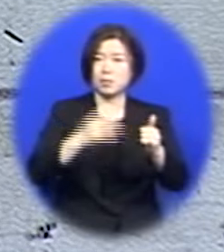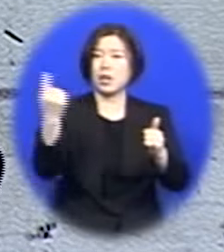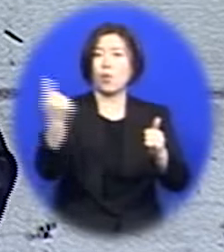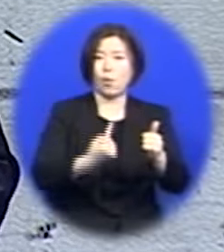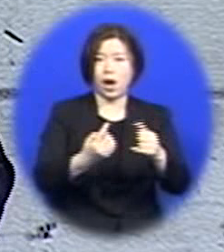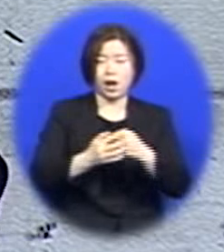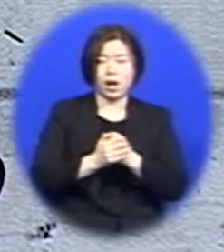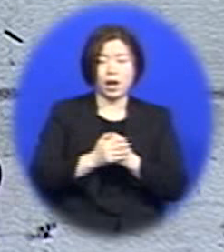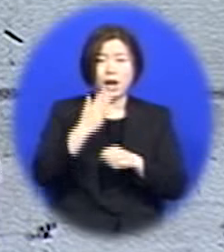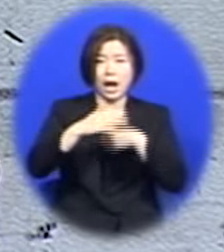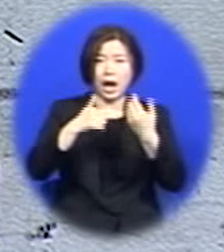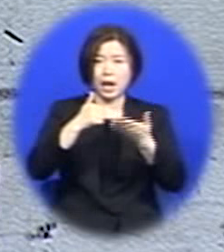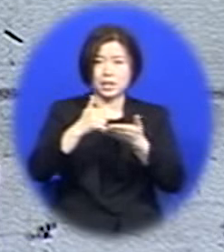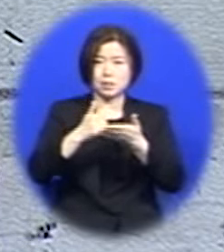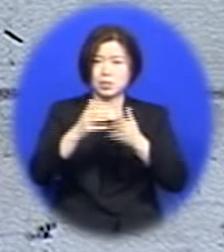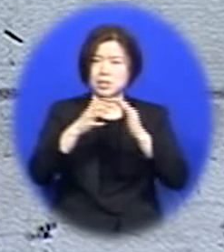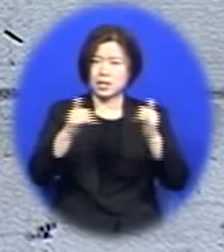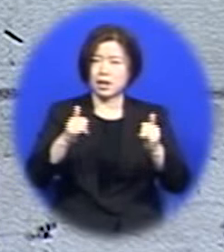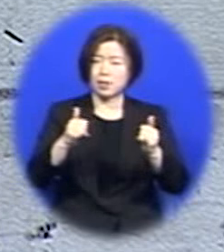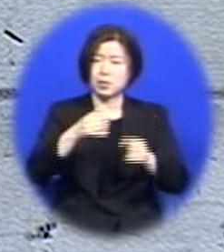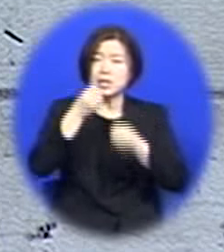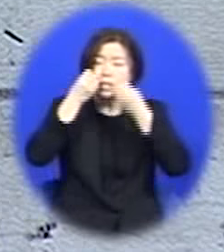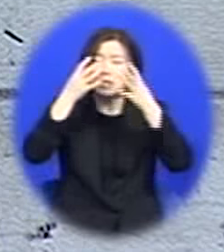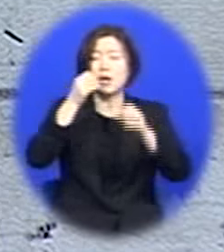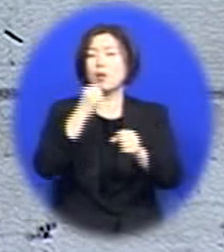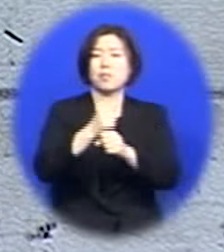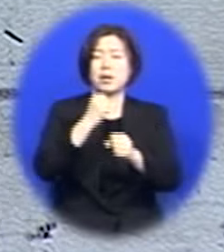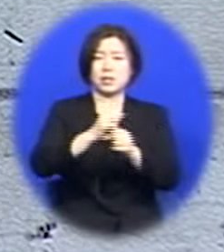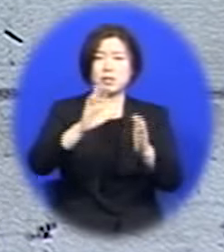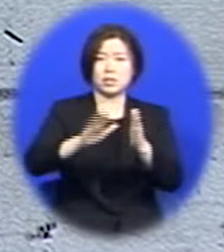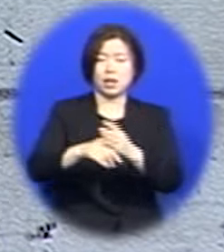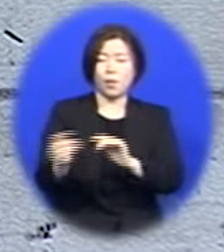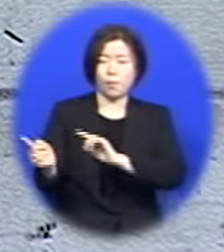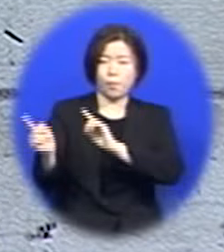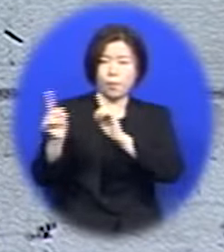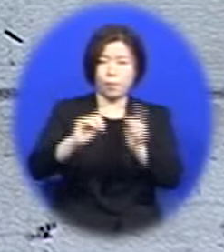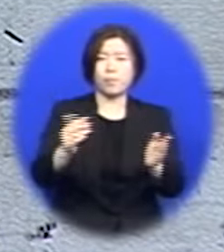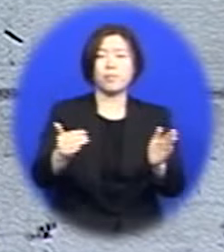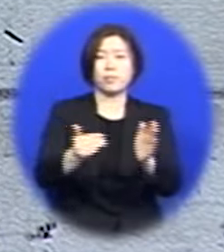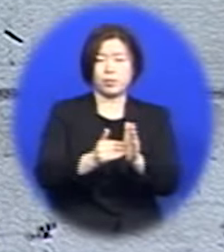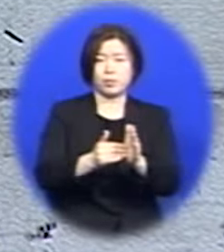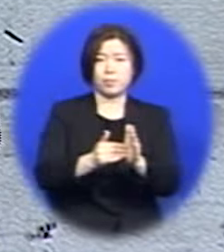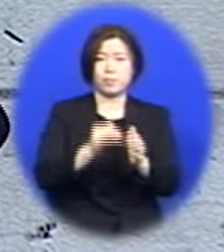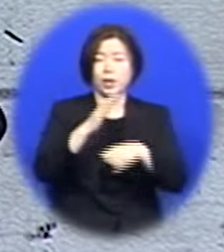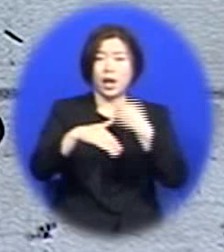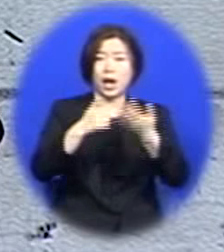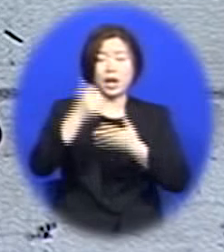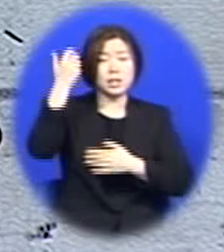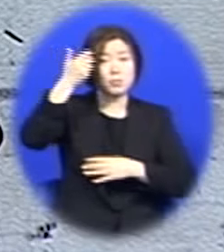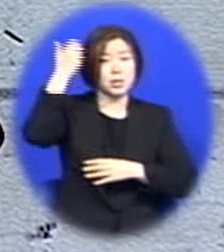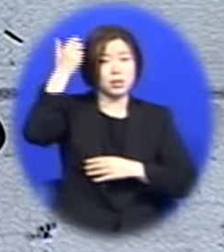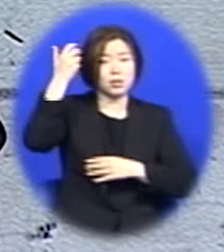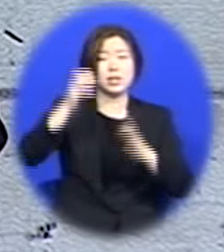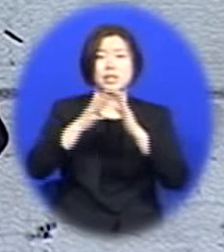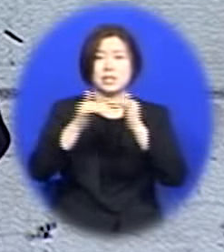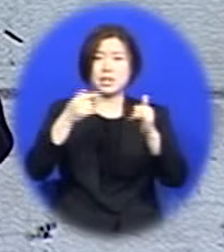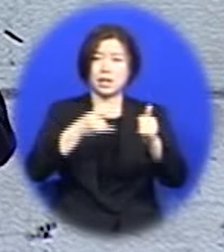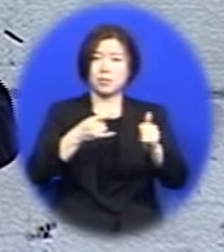여러분, 하나님이 인간을 창조하실 때가 다시 회복된 거예요. 하나님의 영이 사람에게 임한